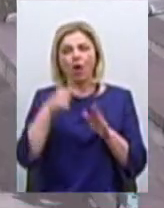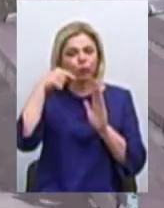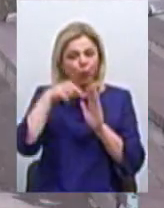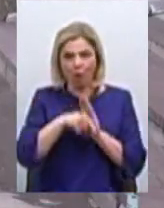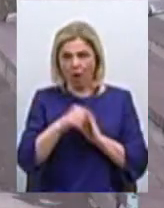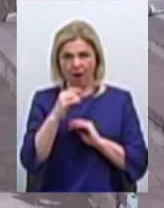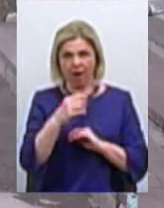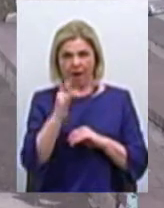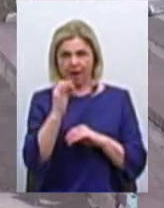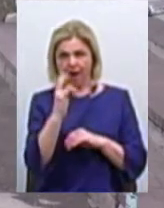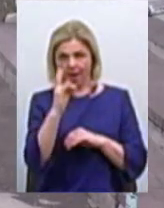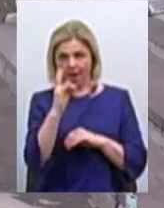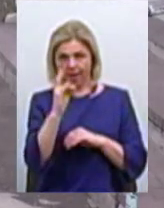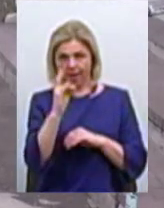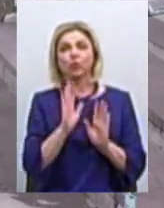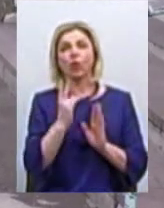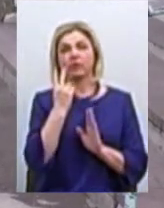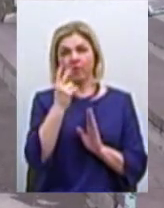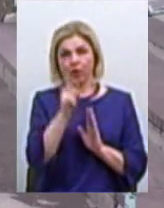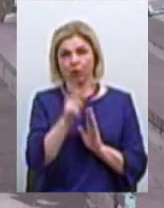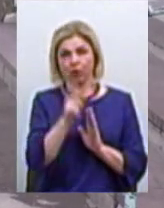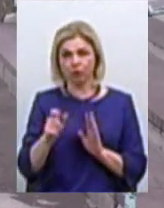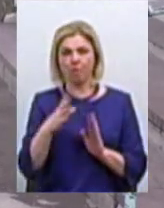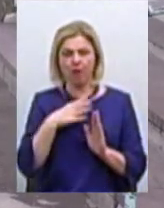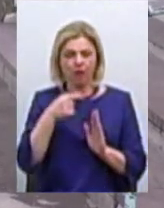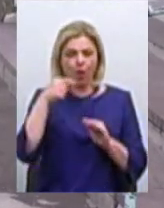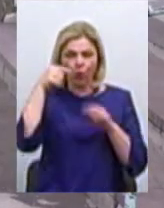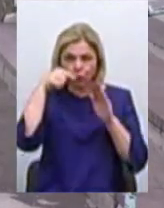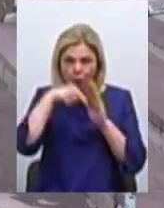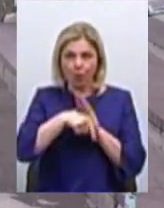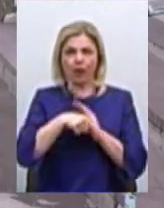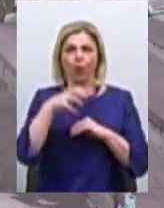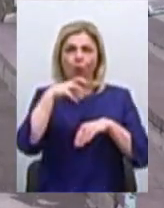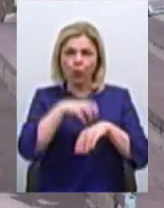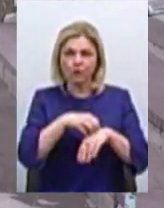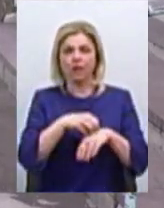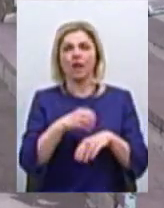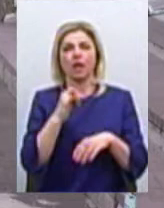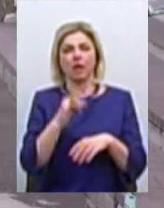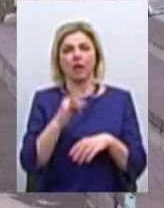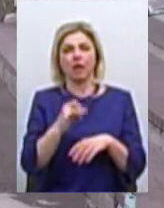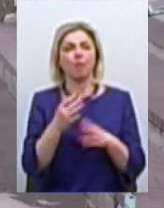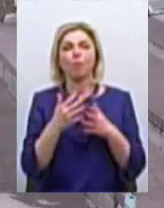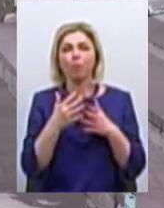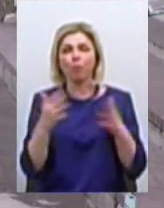а лише дві особи мали більш-менш глибокі укуси, не більш